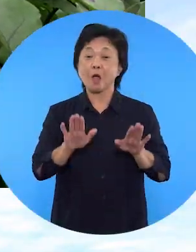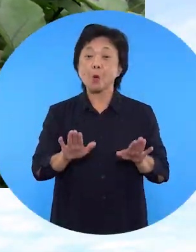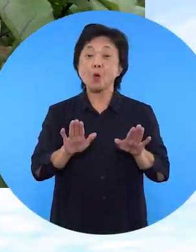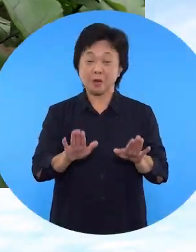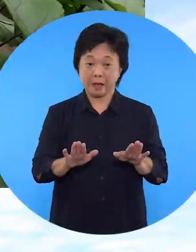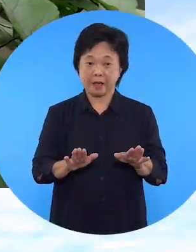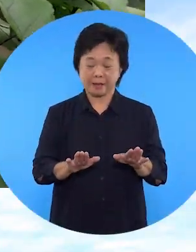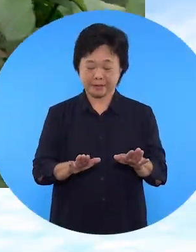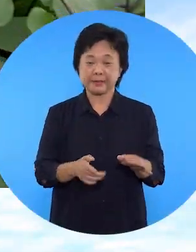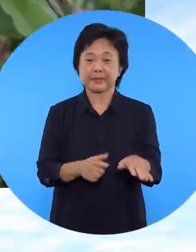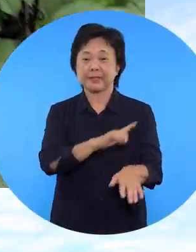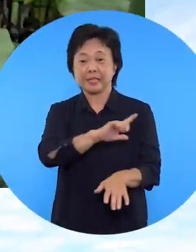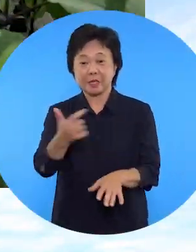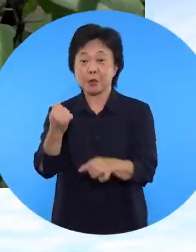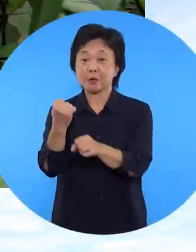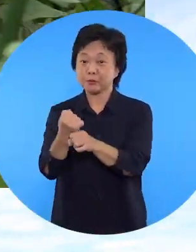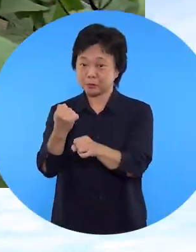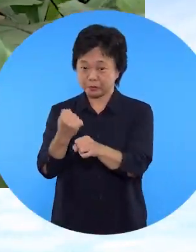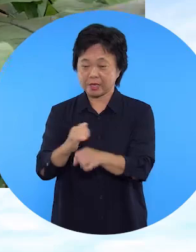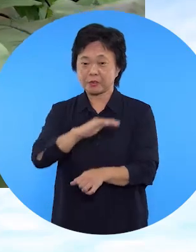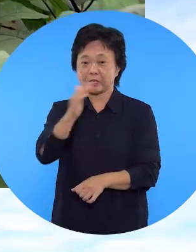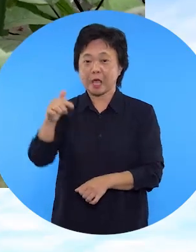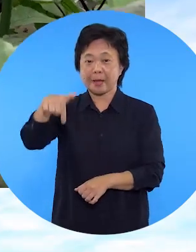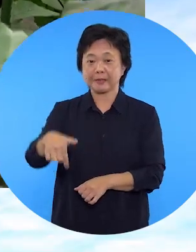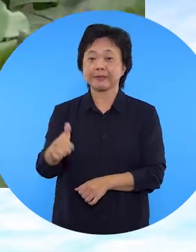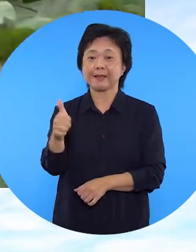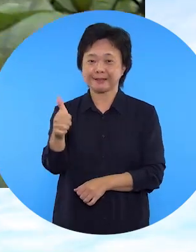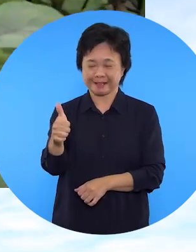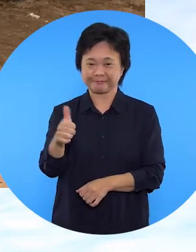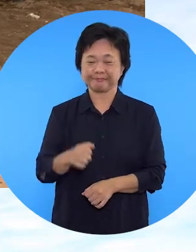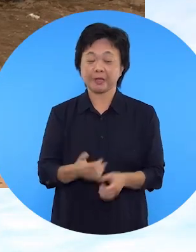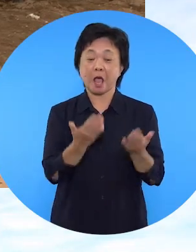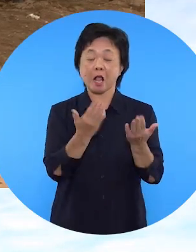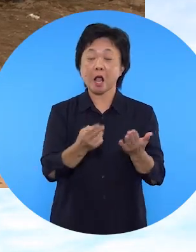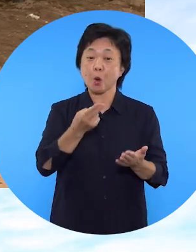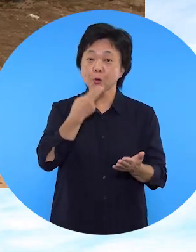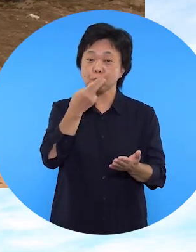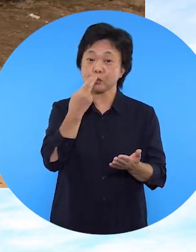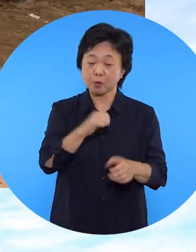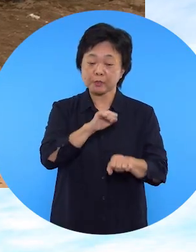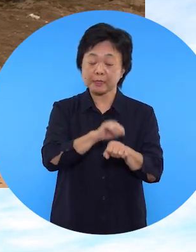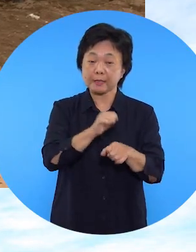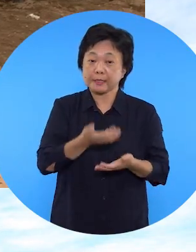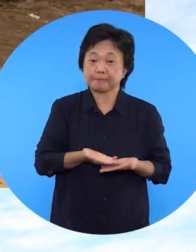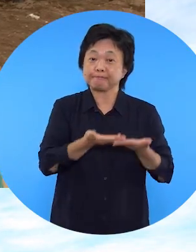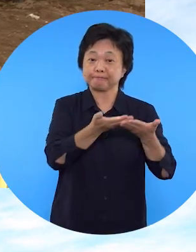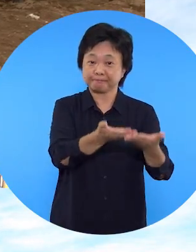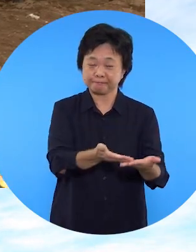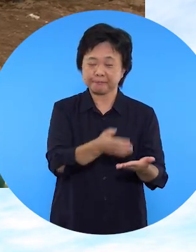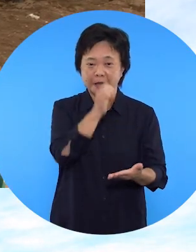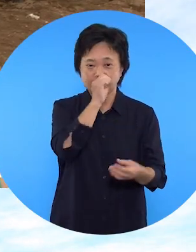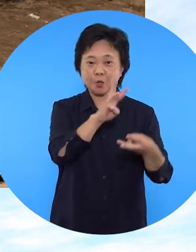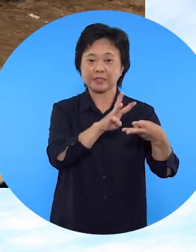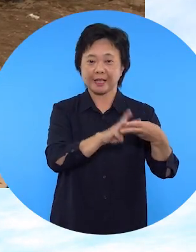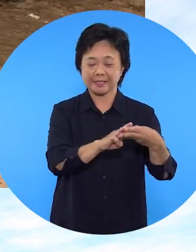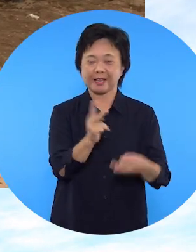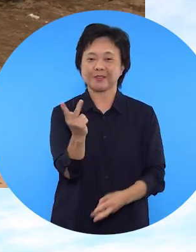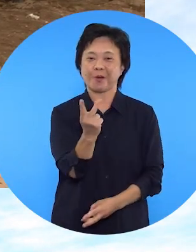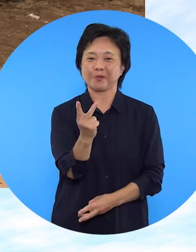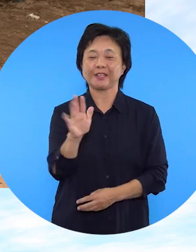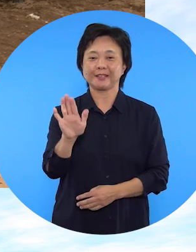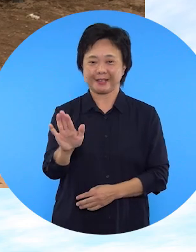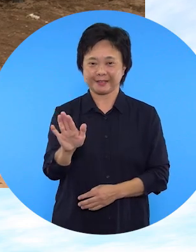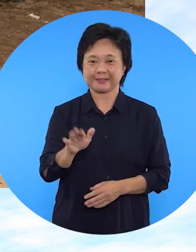今回は少量多品種栽培を行う山下さんと学校給食に赤いを提供する吉田さんのお二人